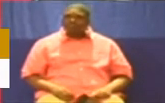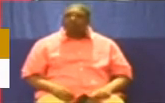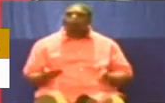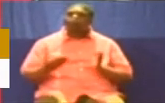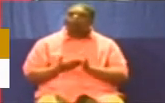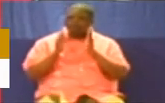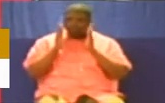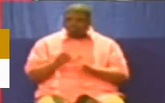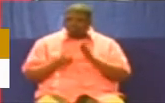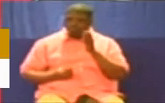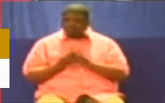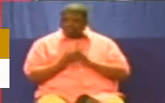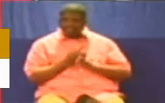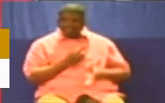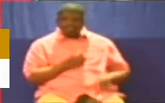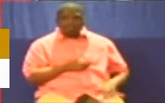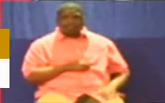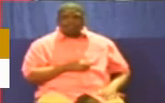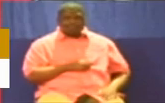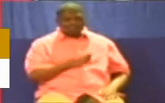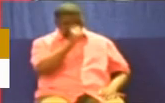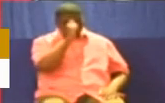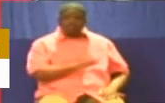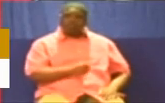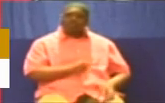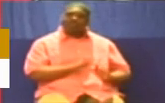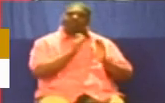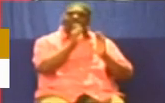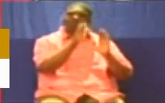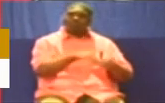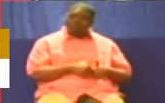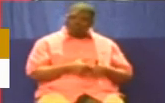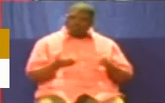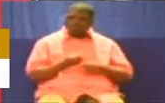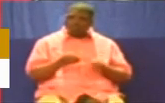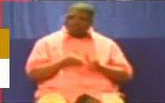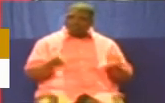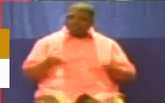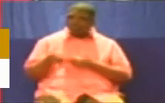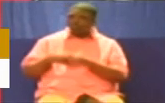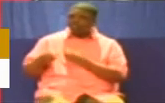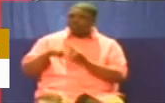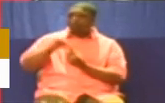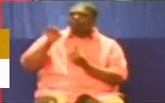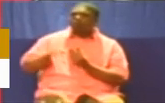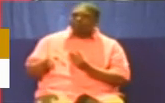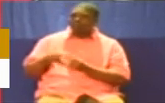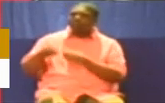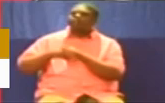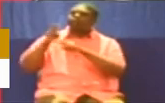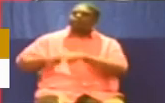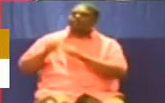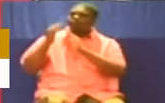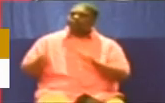Tuombe Mheshimiwa, kutokana na hadhi ya kibunge Mheshimiwa Spika, wale wabunge watakaopata nafasi ya kuendelea kuchaguliwa, basi waendelee kukaa katika